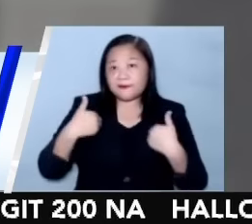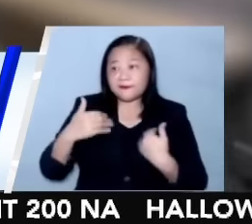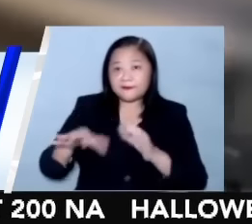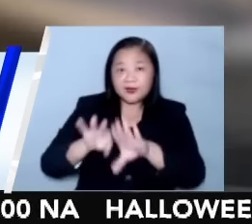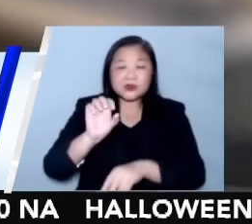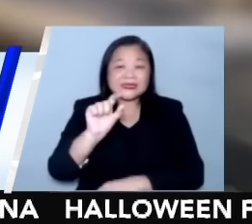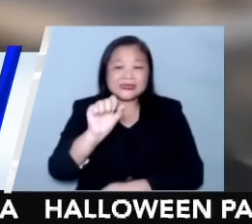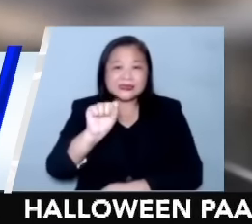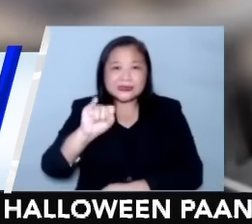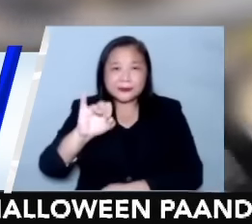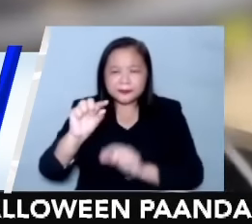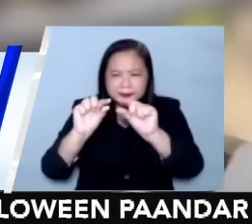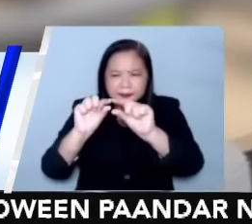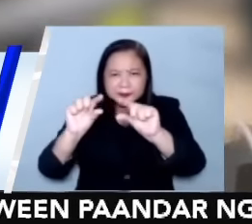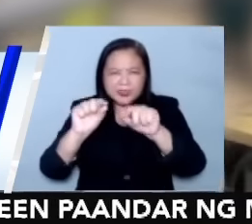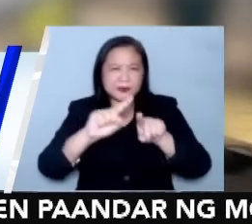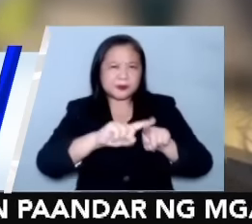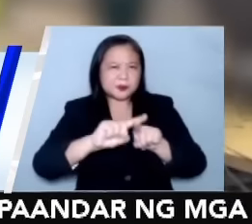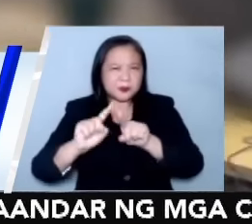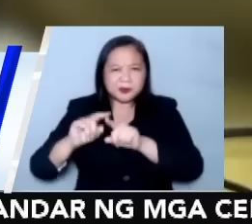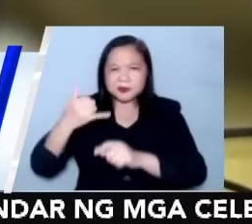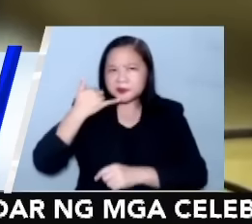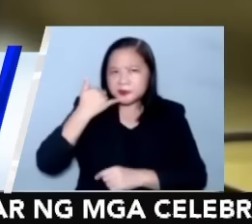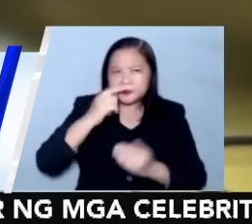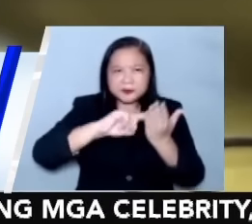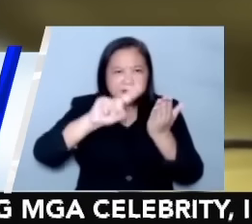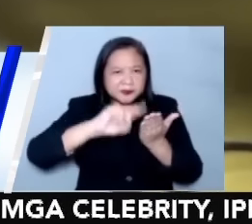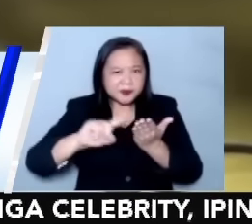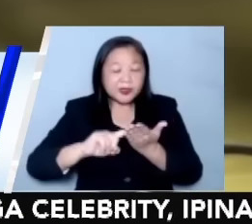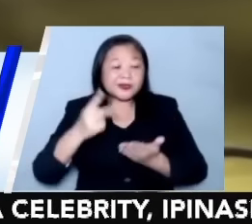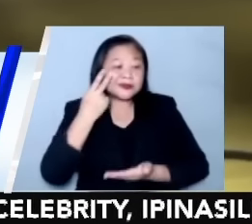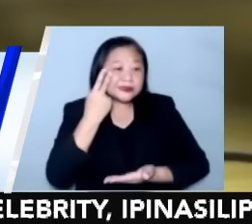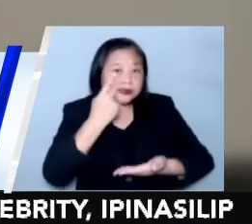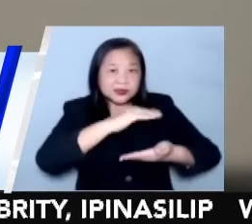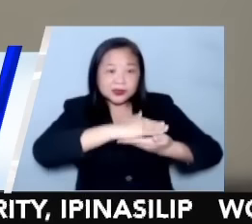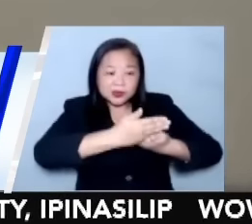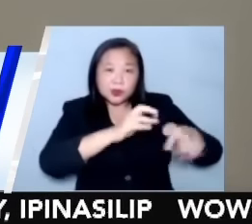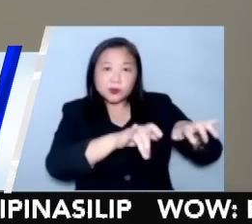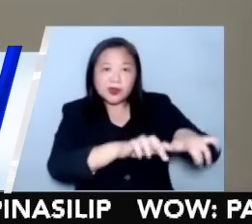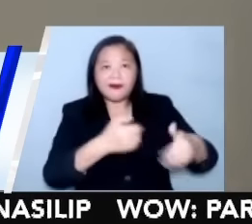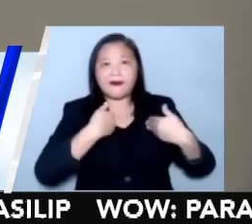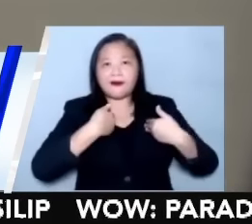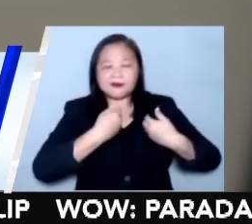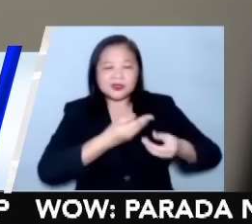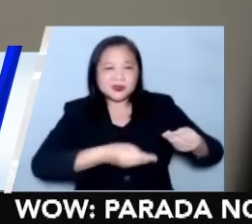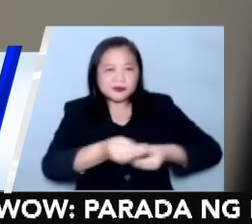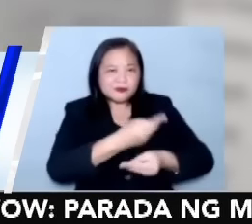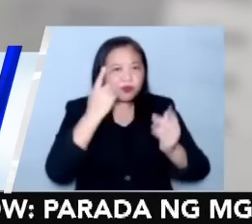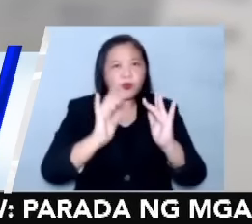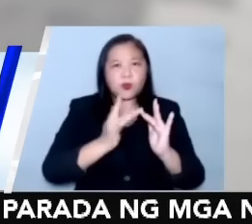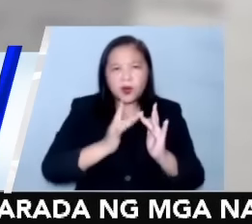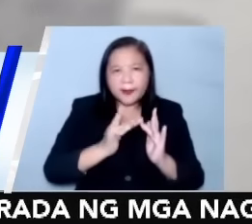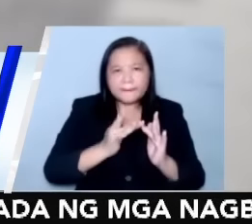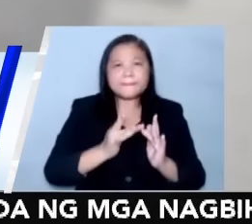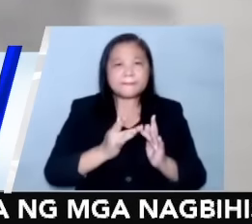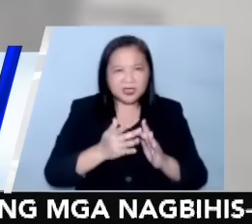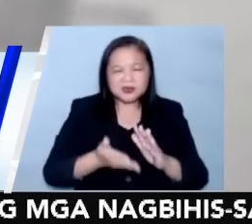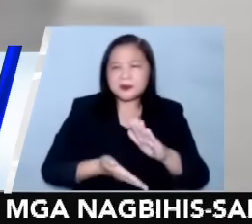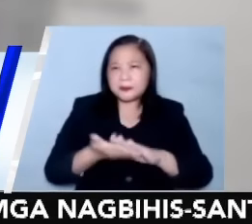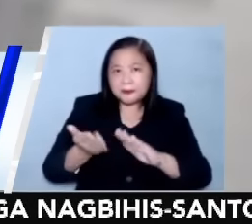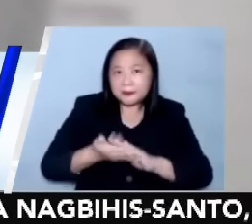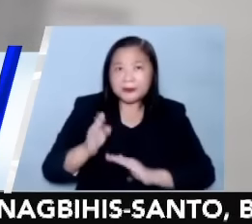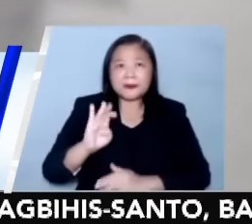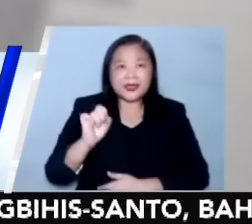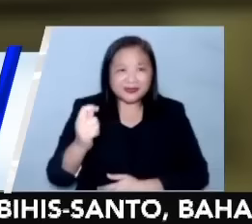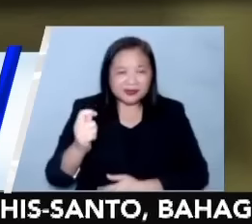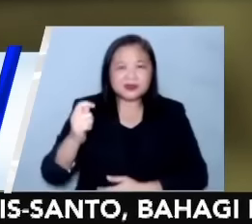gadgets. Sa inisyal na pagsilip sa mga desktop, may nakita mga transaksyon para sa online betting abroad. May mga chat na mga